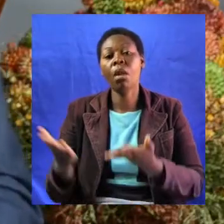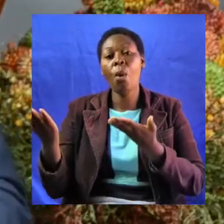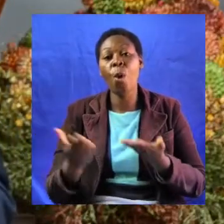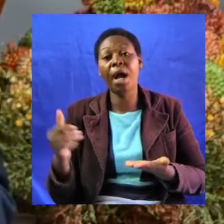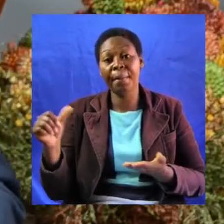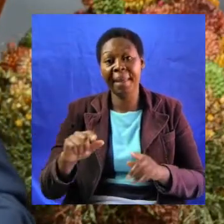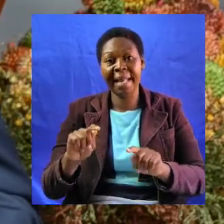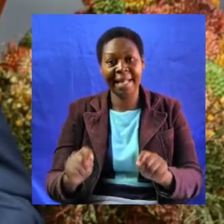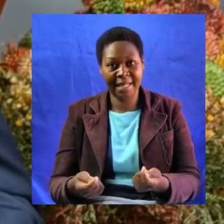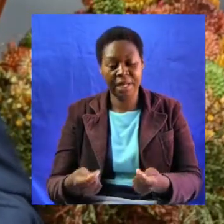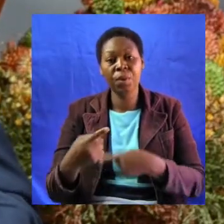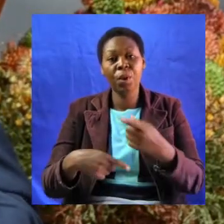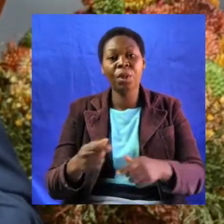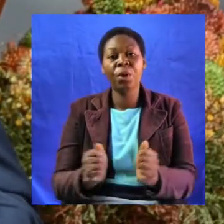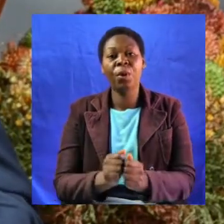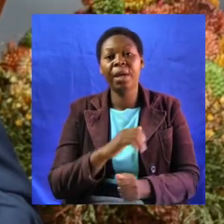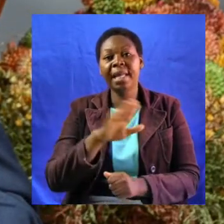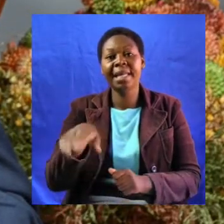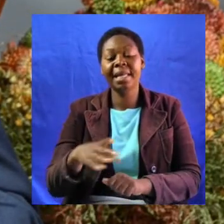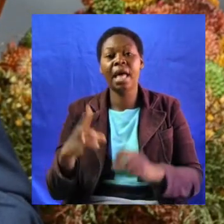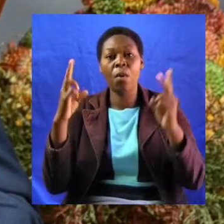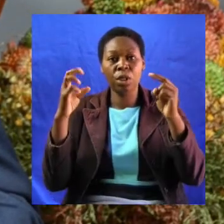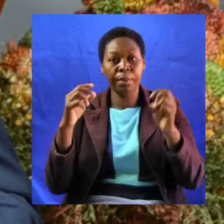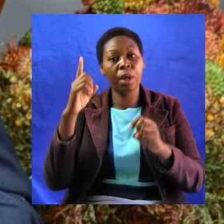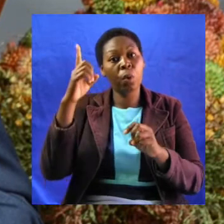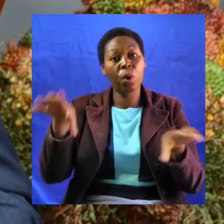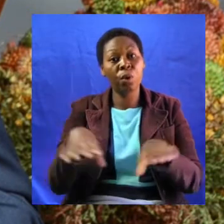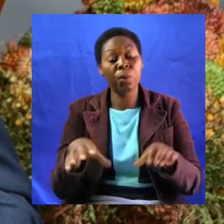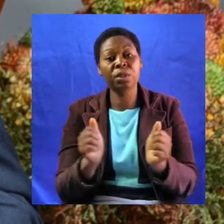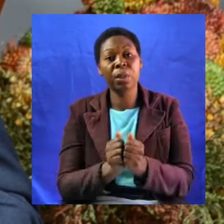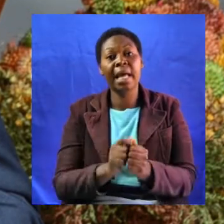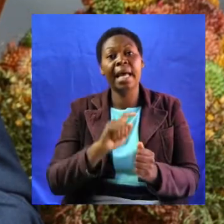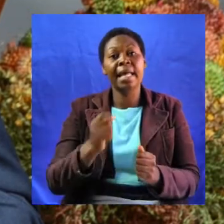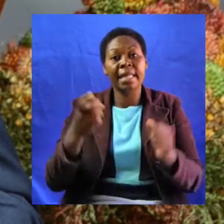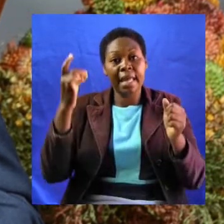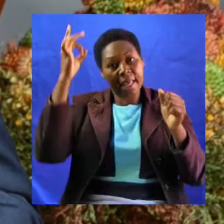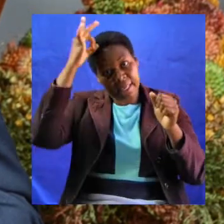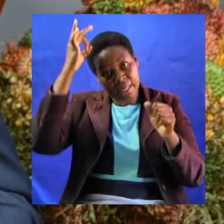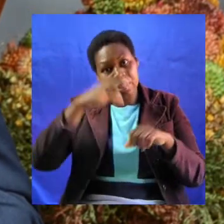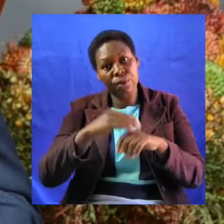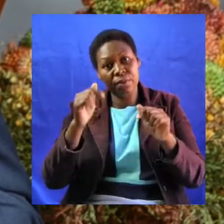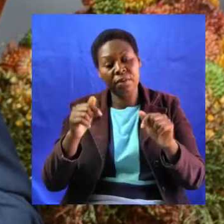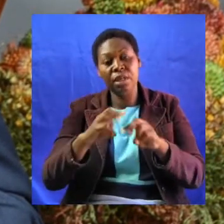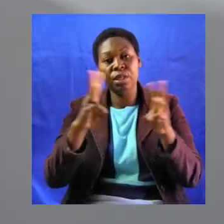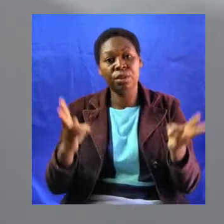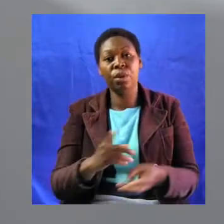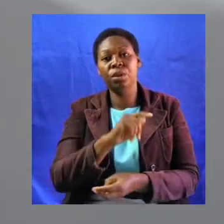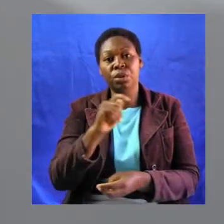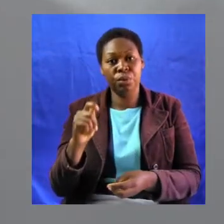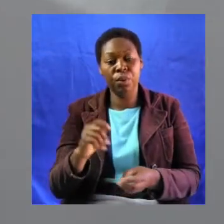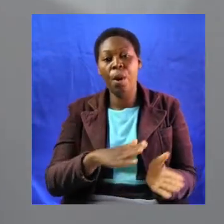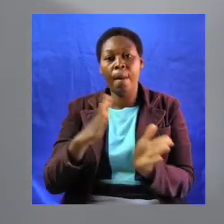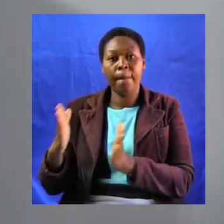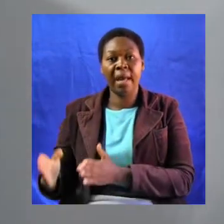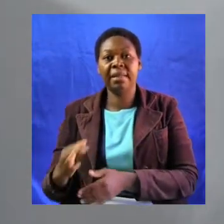Tino mchingamidzai vateereri tichienderera mberi nehurukuro yedu. Mwari vanoshanda kunyangwe nemadzimambo part 3.